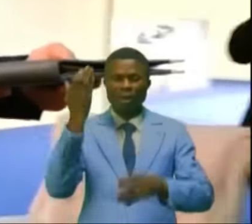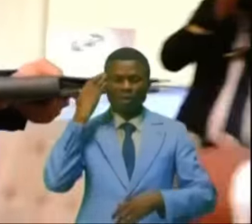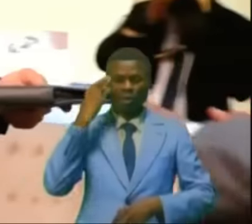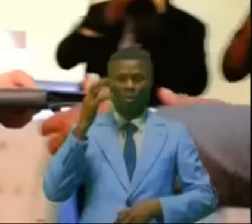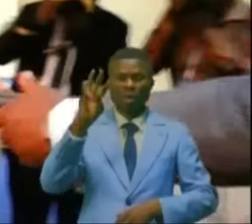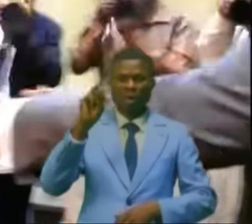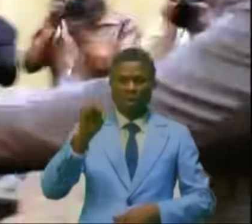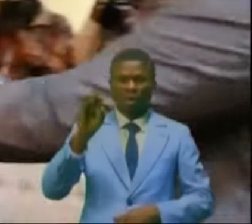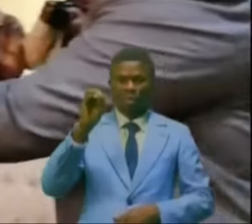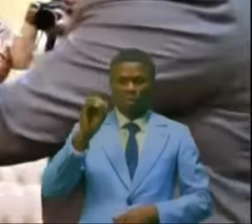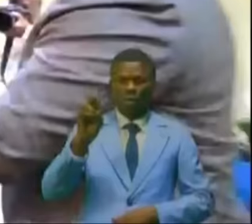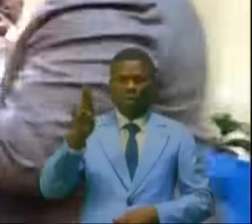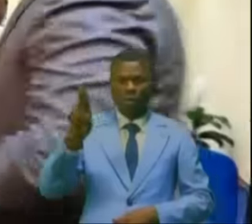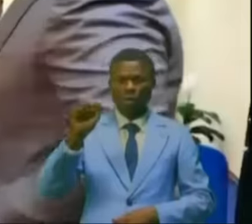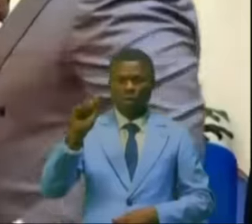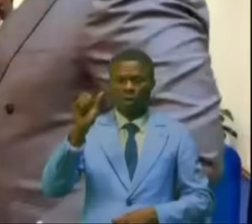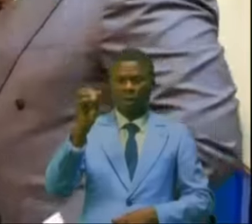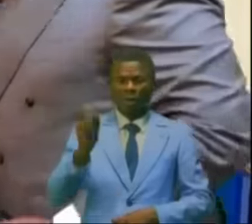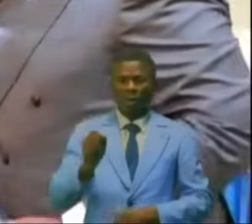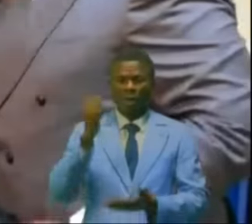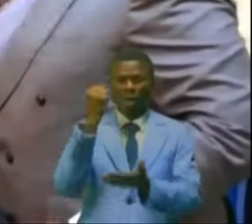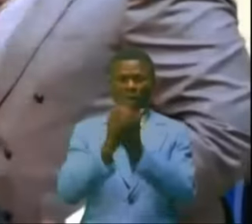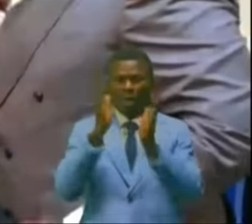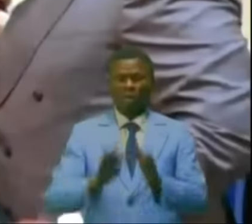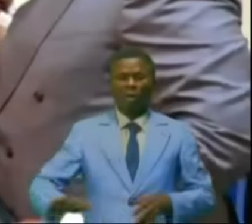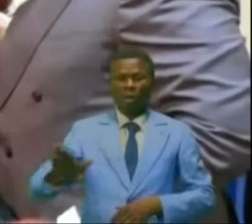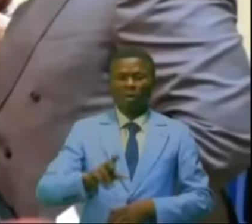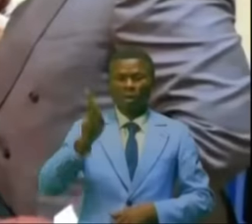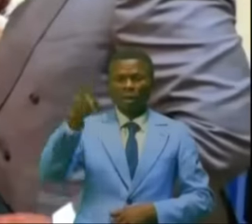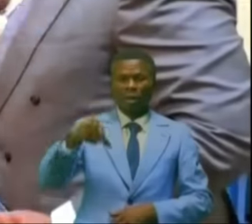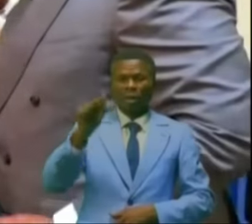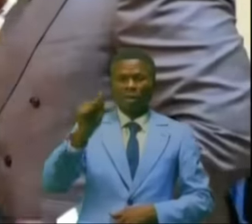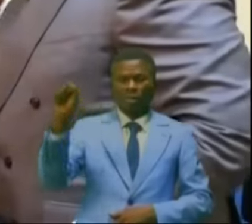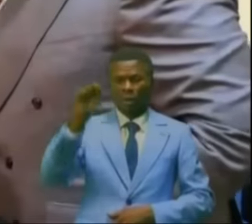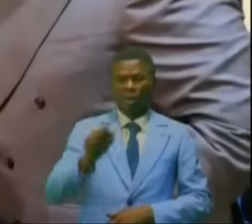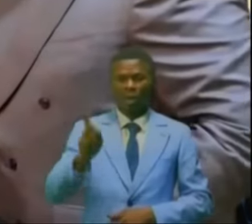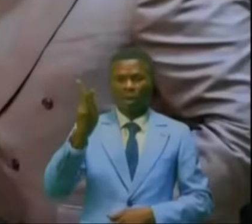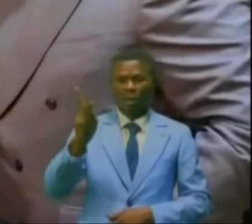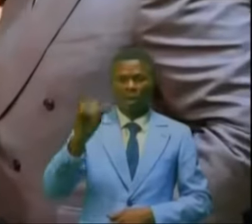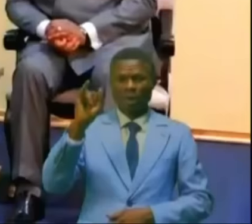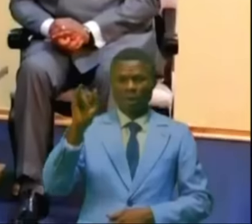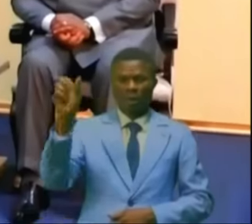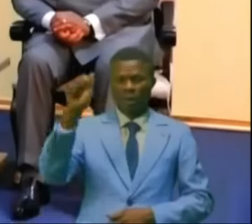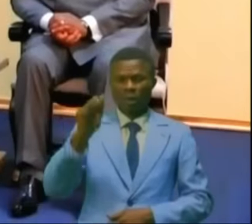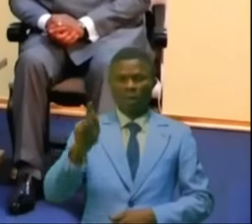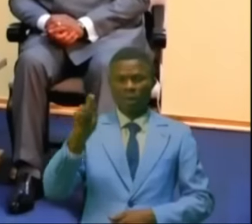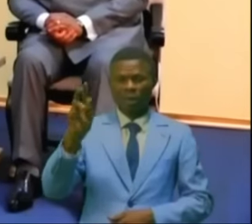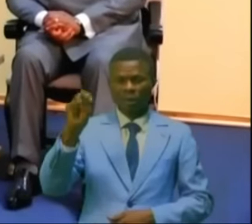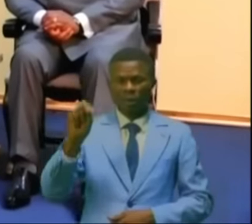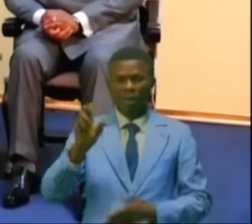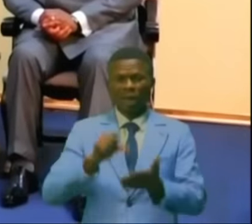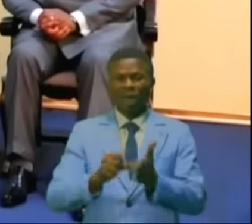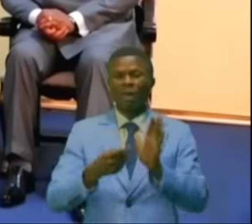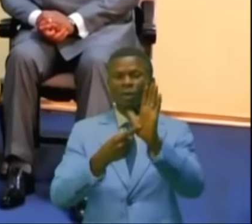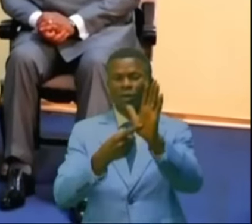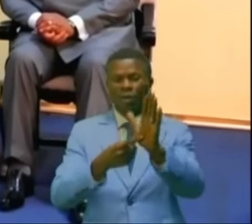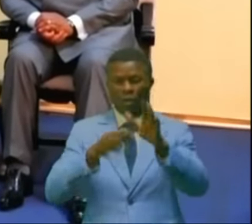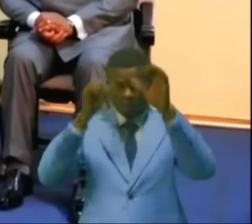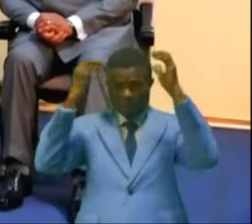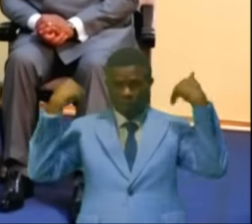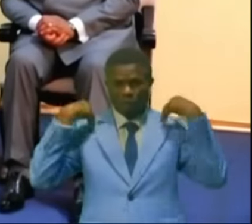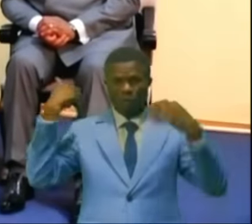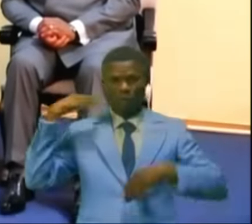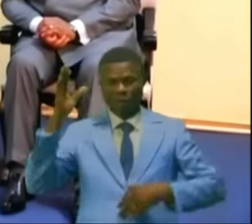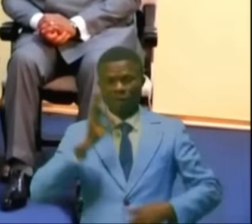Mourad Basser, ambassadeur du Pakistan, venu lui aussi présenter ses lettres de créance au chef de